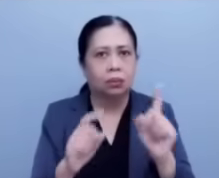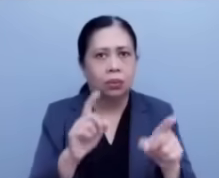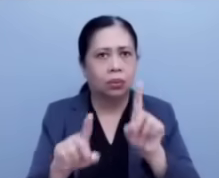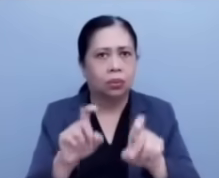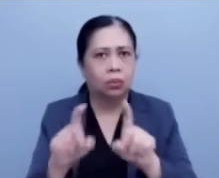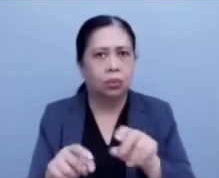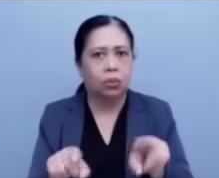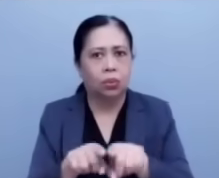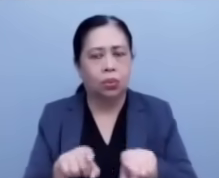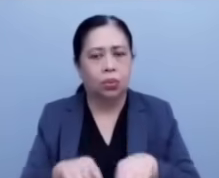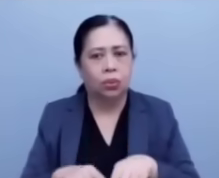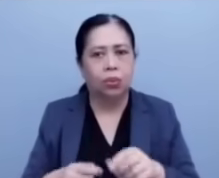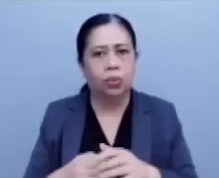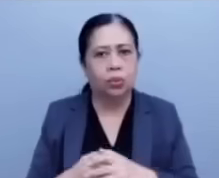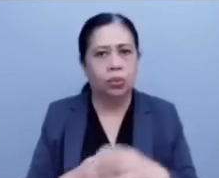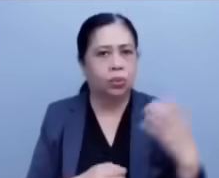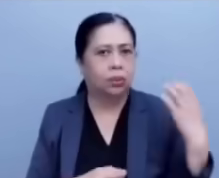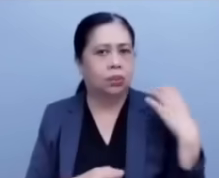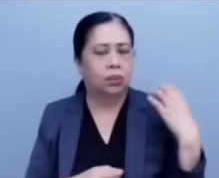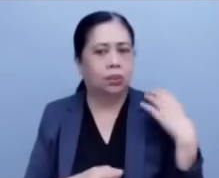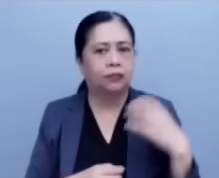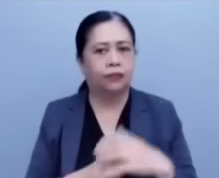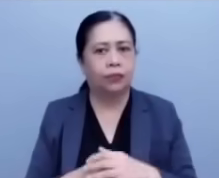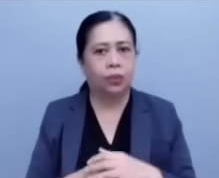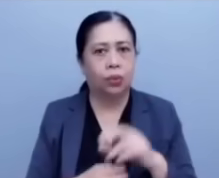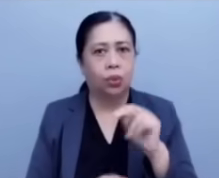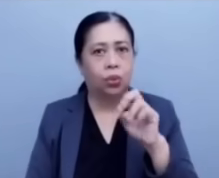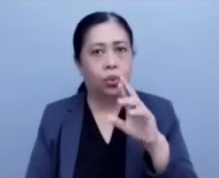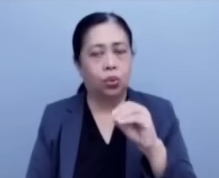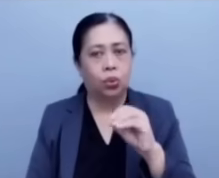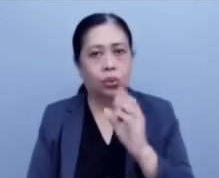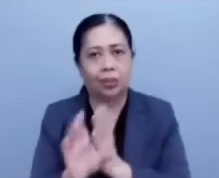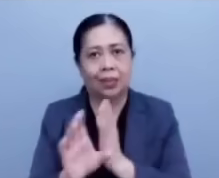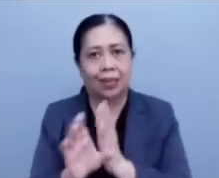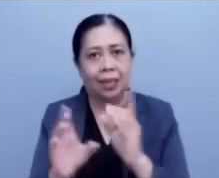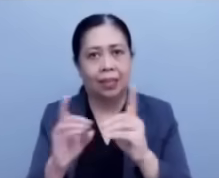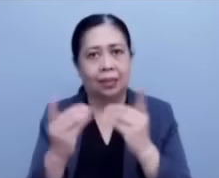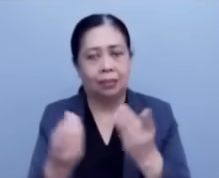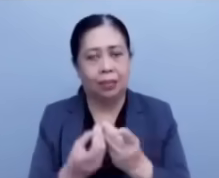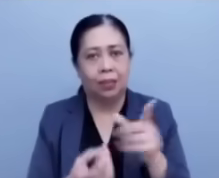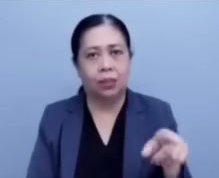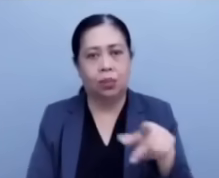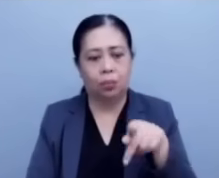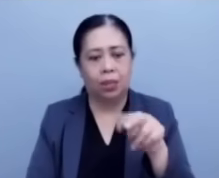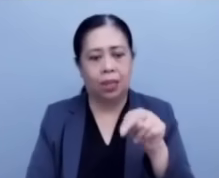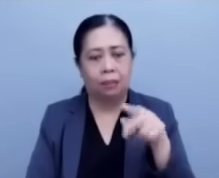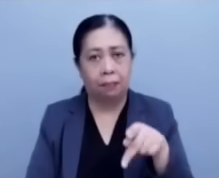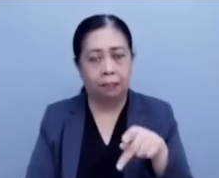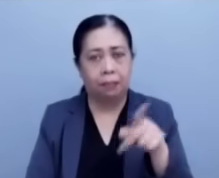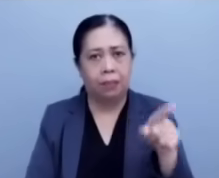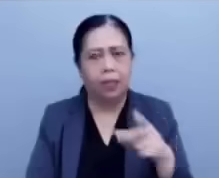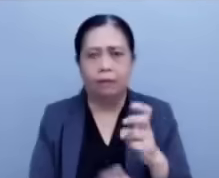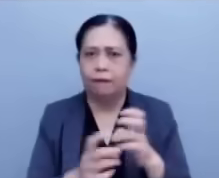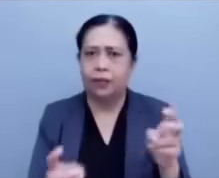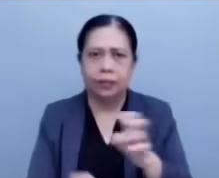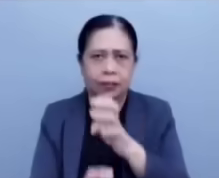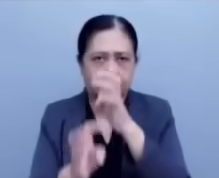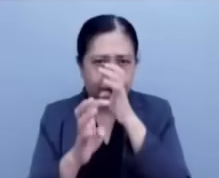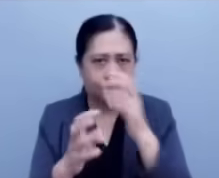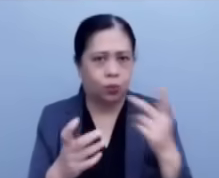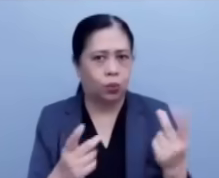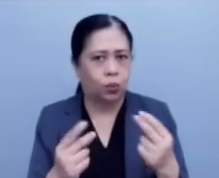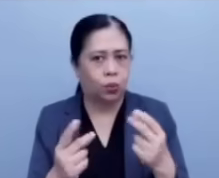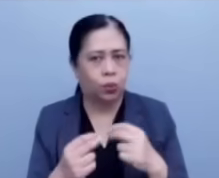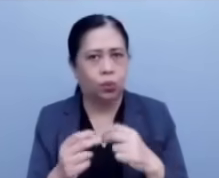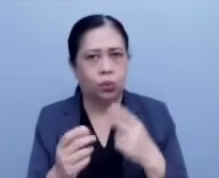than yung chief po ng neuropsychiatric department po ng PNP Health Service ay napakahigpit po ng ginagawa po nilang